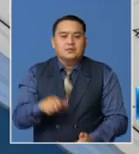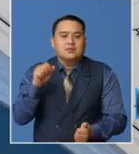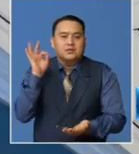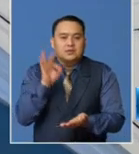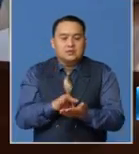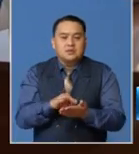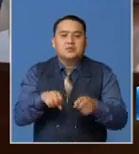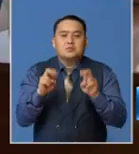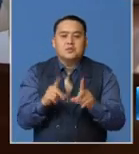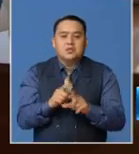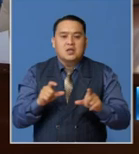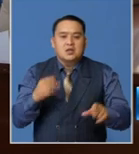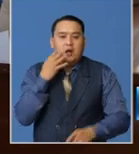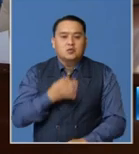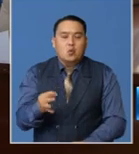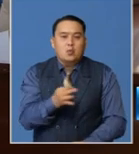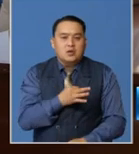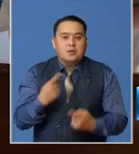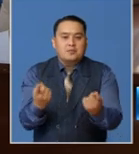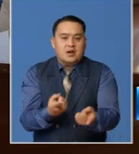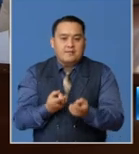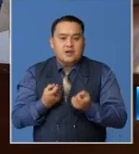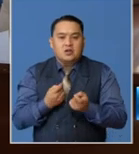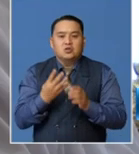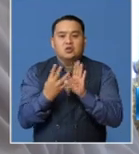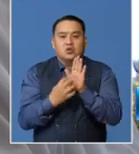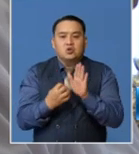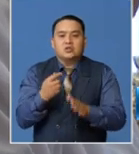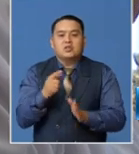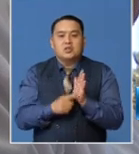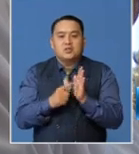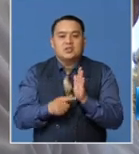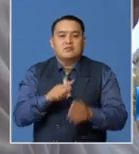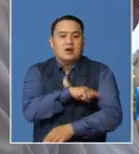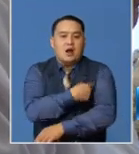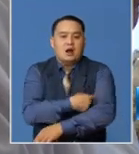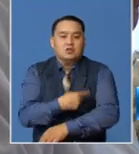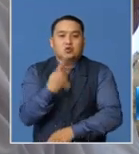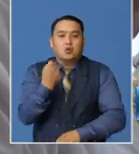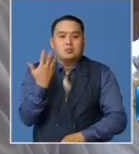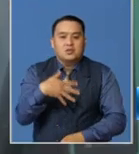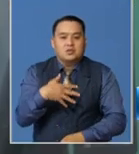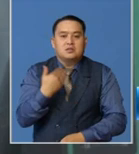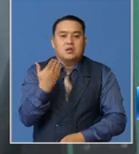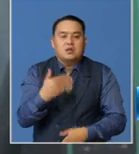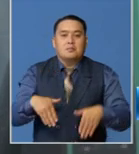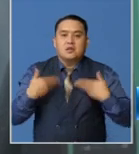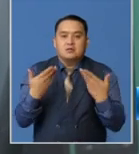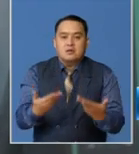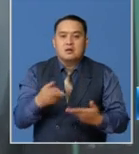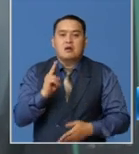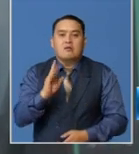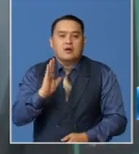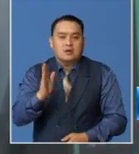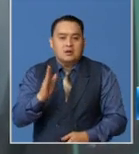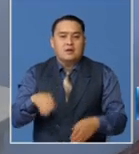кадров за последние три года в алматинскую область привлечено более 470 врачей около 150 из них предоставлены квартире